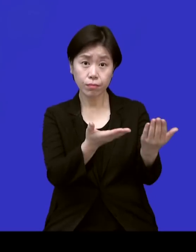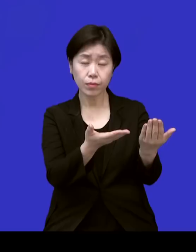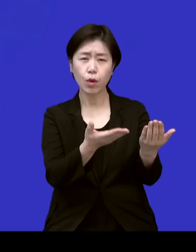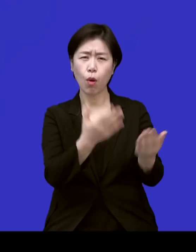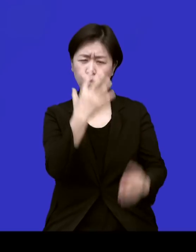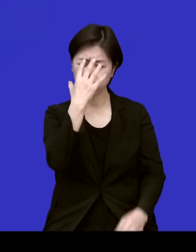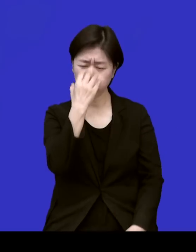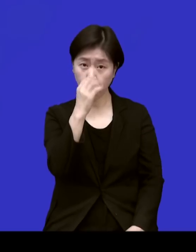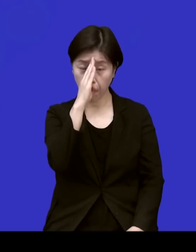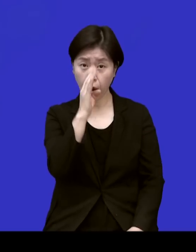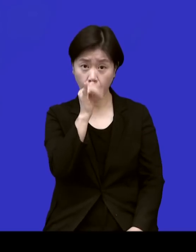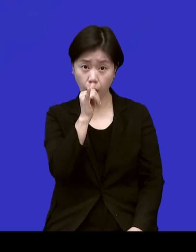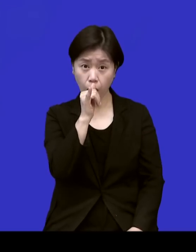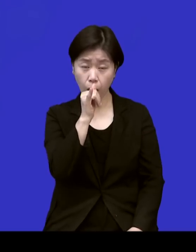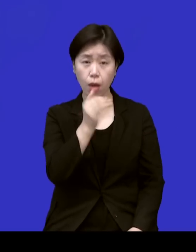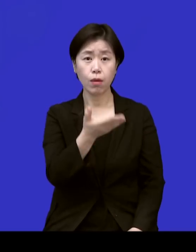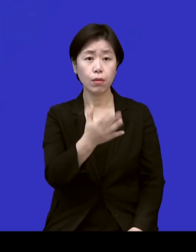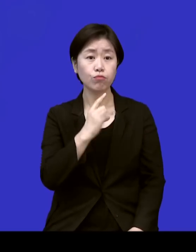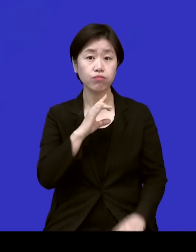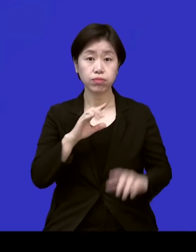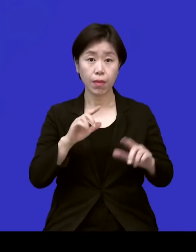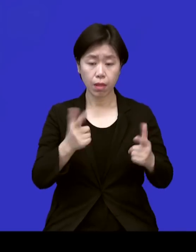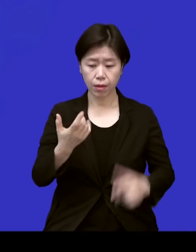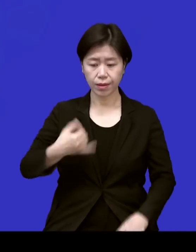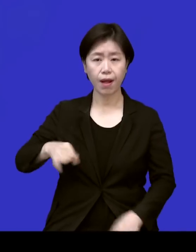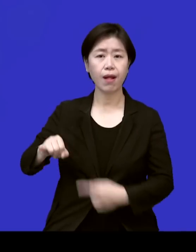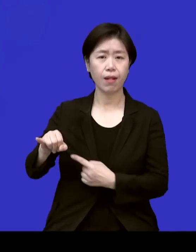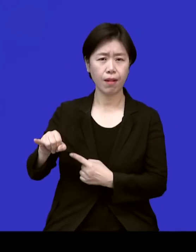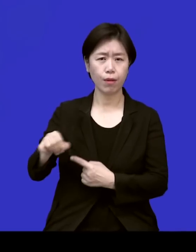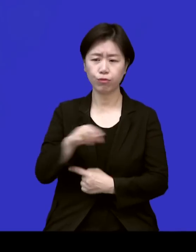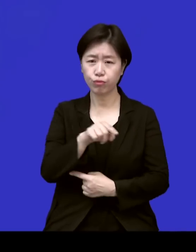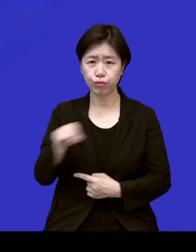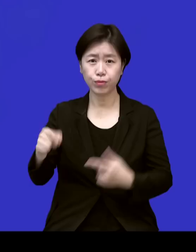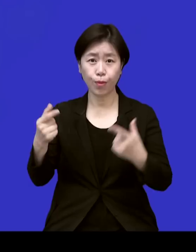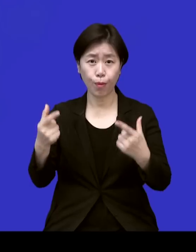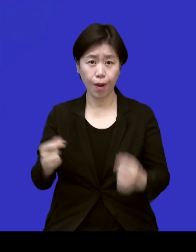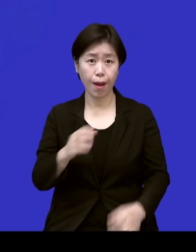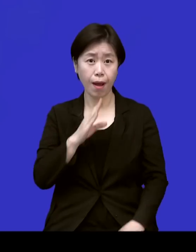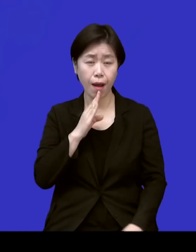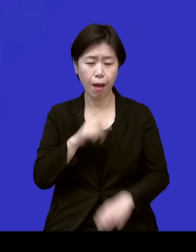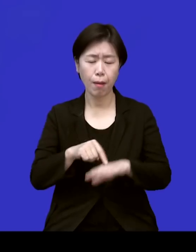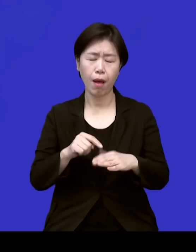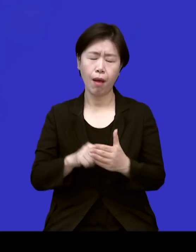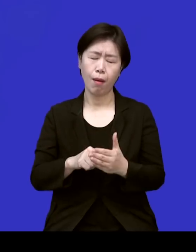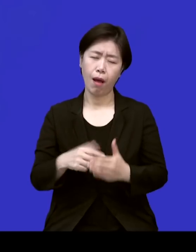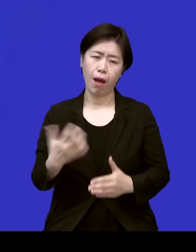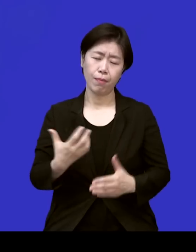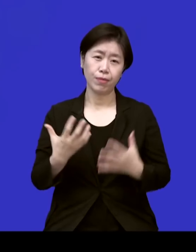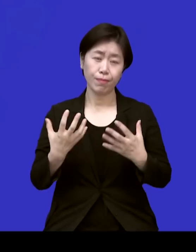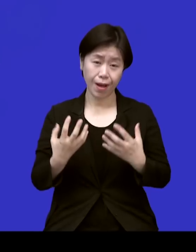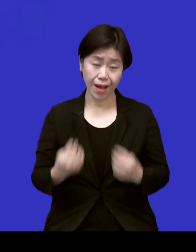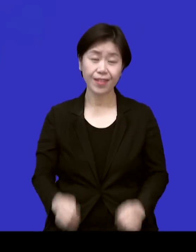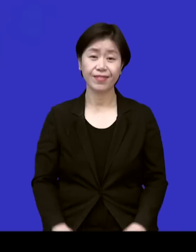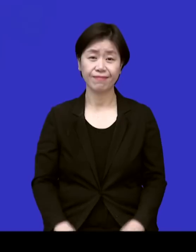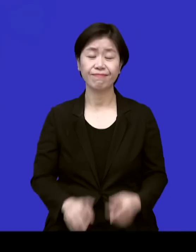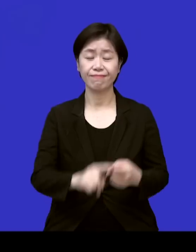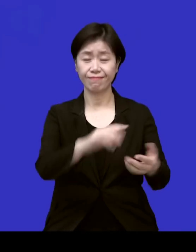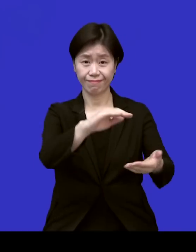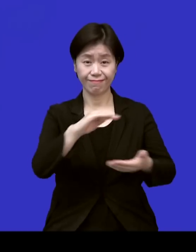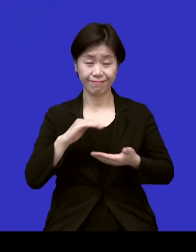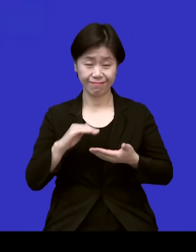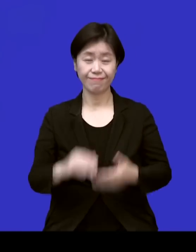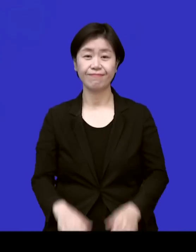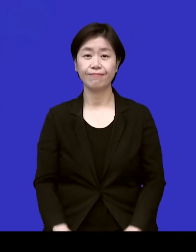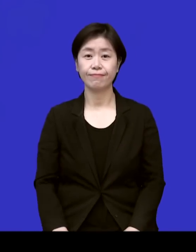우울증으로 또 네. 집사님뿐만 아니라 따님까지 네. 마음고생이 많았다고 해서 오늘 한번 그 과정을 어떻게 이겨내셨는지 함께 은혜를 나눠보겠습니다.